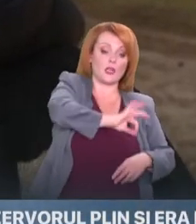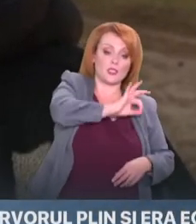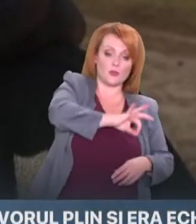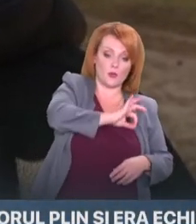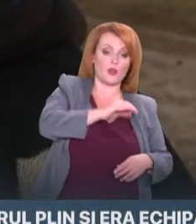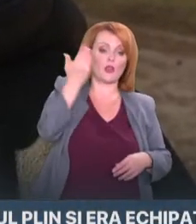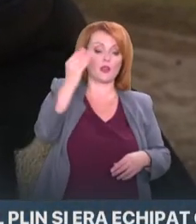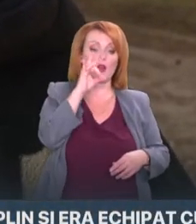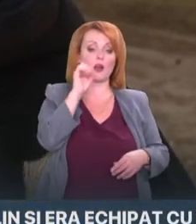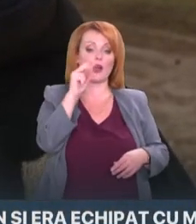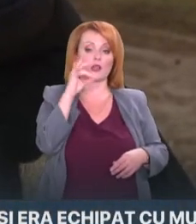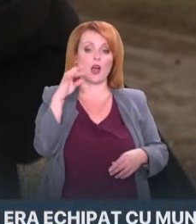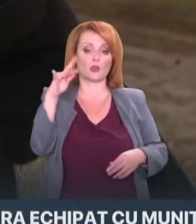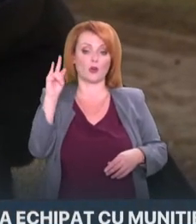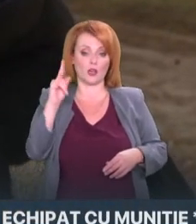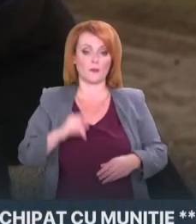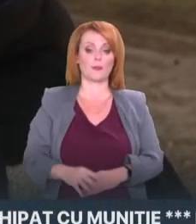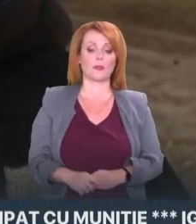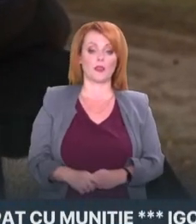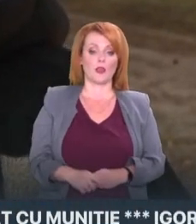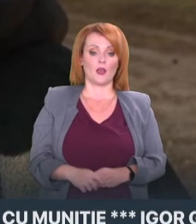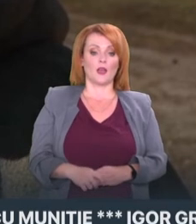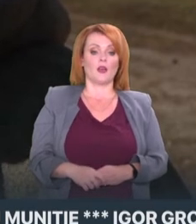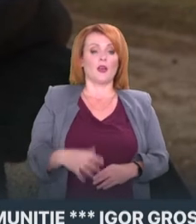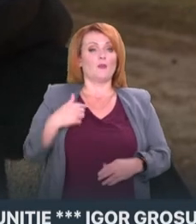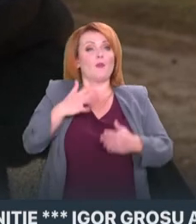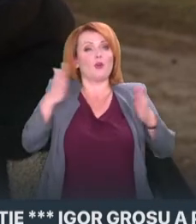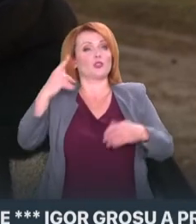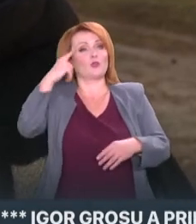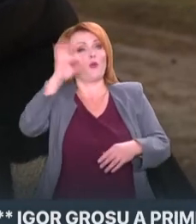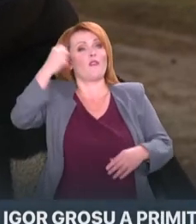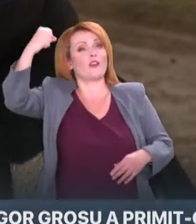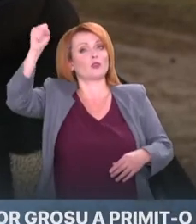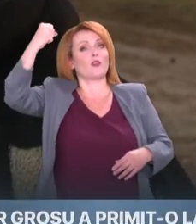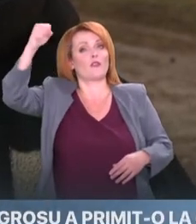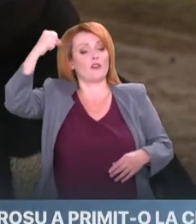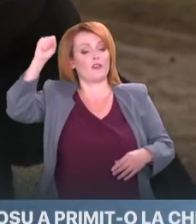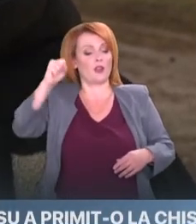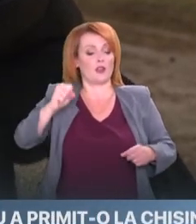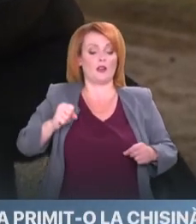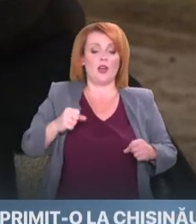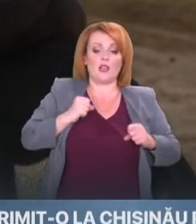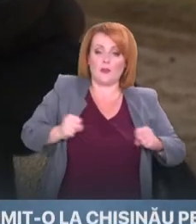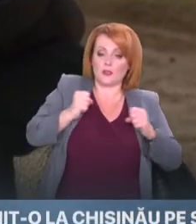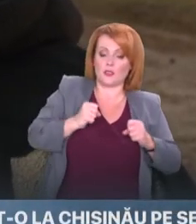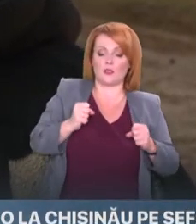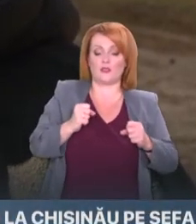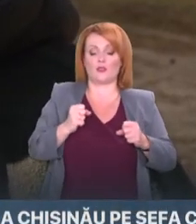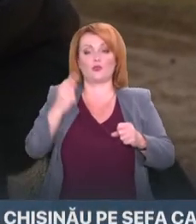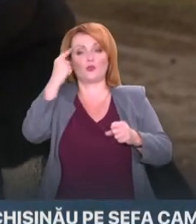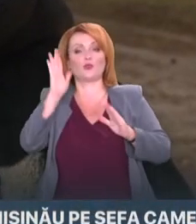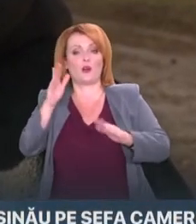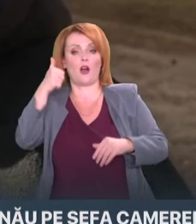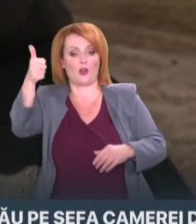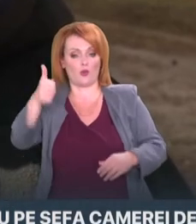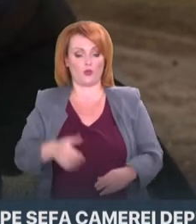Situația este tensionată, dar încercăm să ne gândim mai mult la victorie. Cu cât depunem mai multă muncă și ajutăm forțele noastre ucrainene, va fi